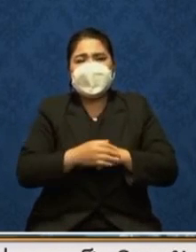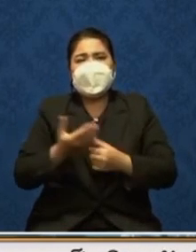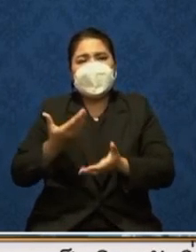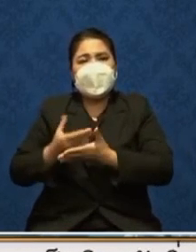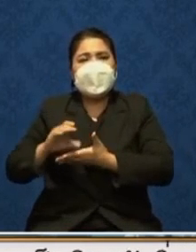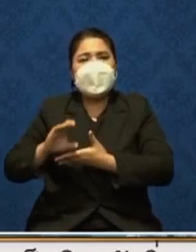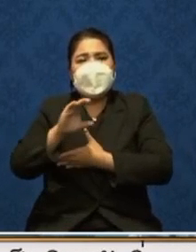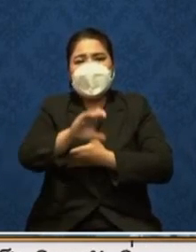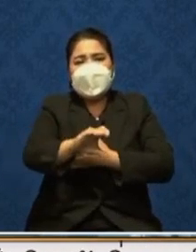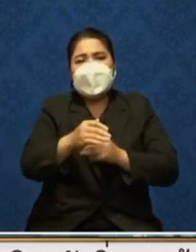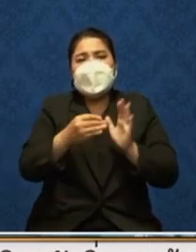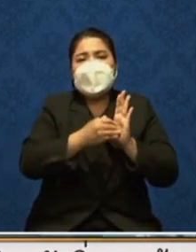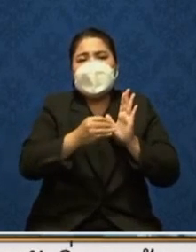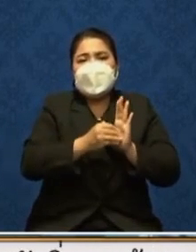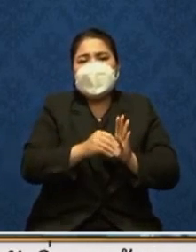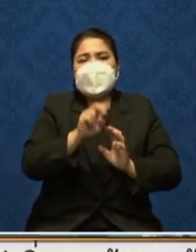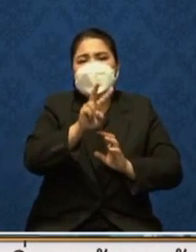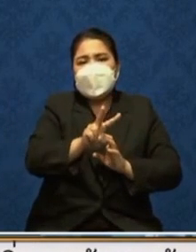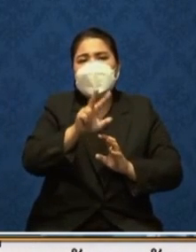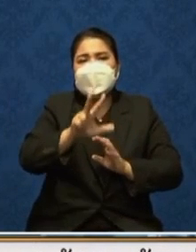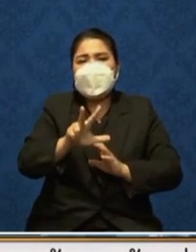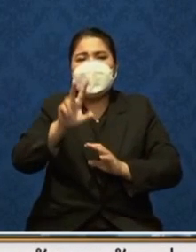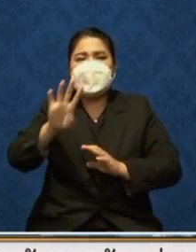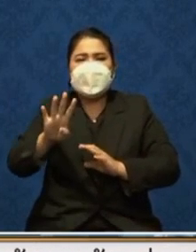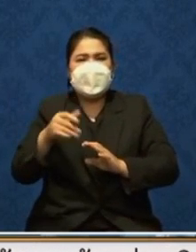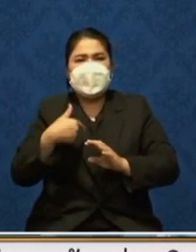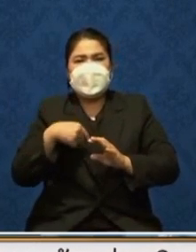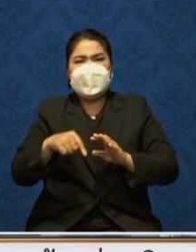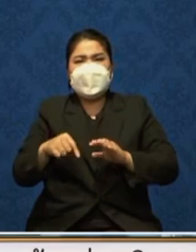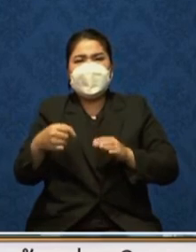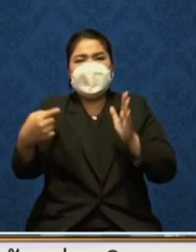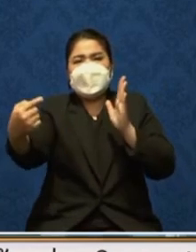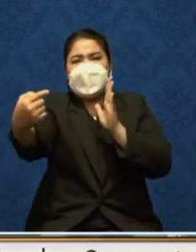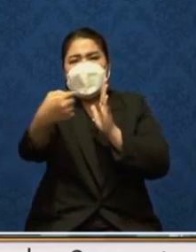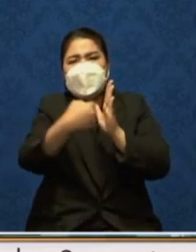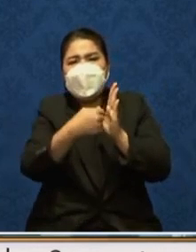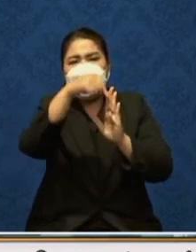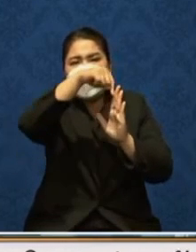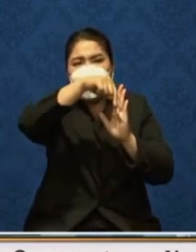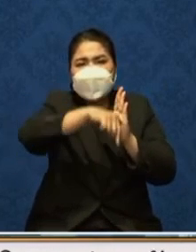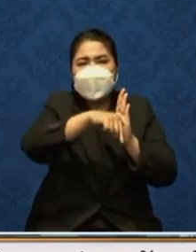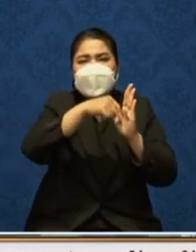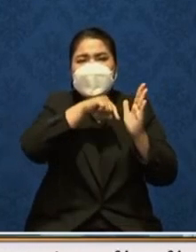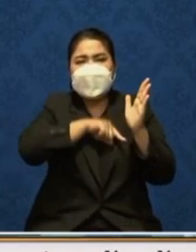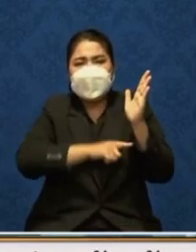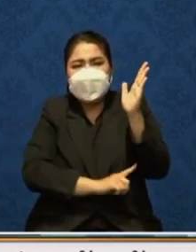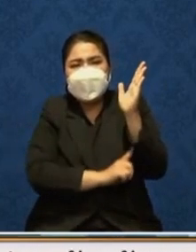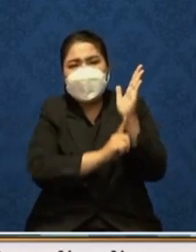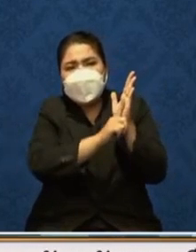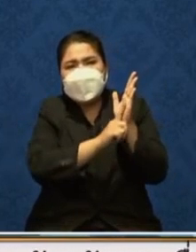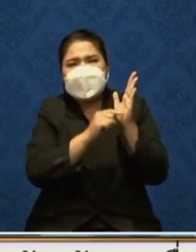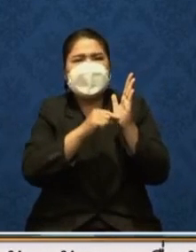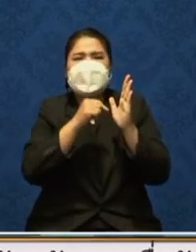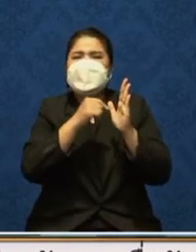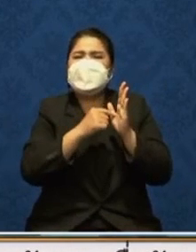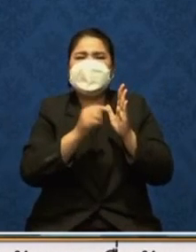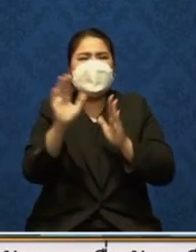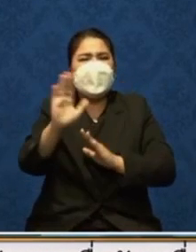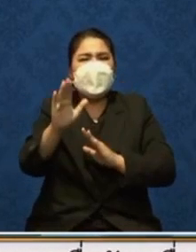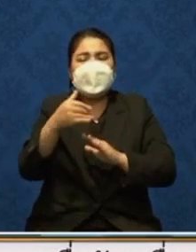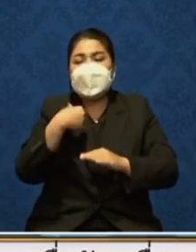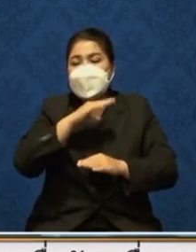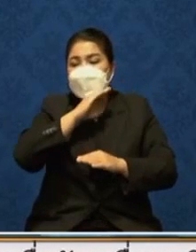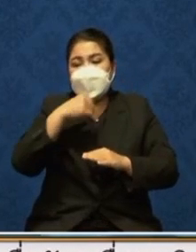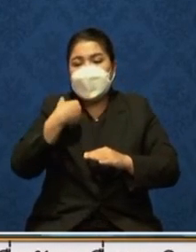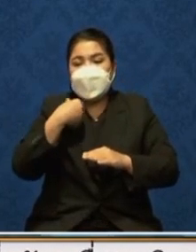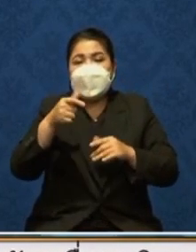ามสรางกุเทพ 2-3-4 ไม่ใช่ปลอยใหทุกอย่างไหลรวมสกรุเทพคมต้องคิดอยเปลำดับืเมเมืองมใหญ่ขึ้นมัก็จะม